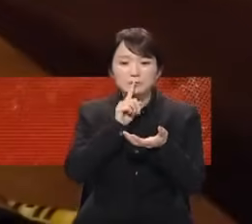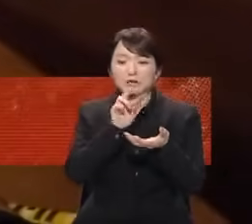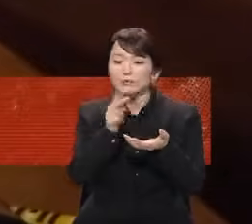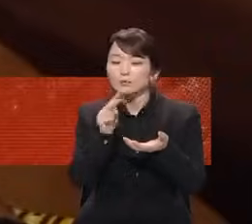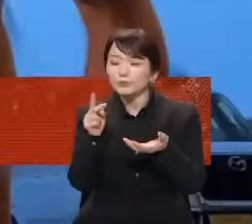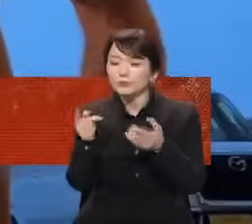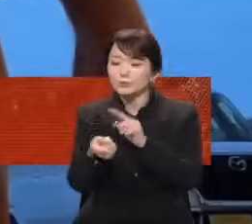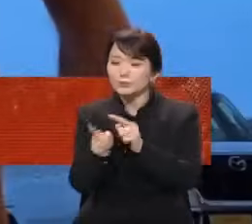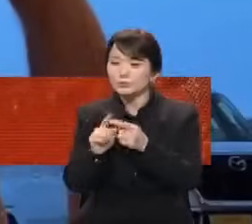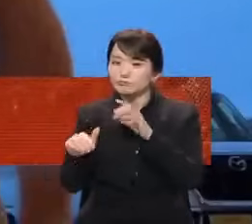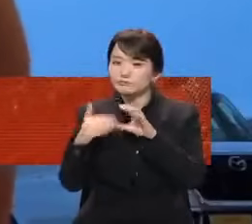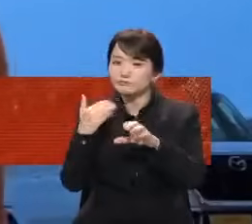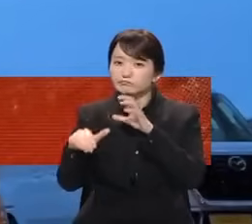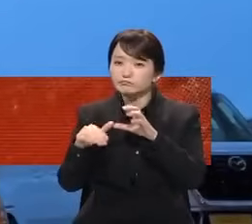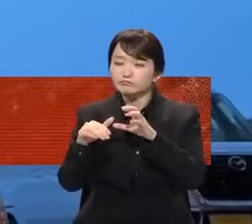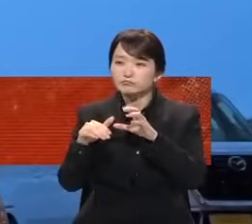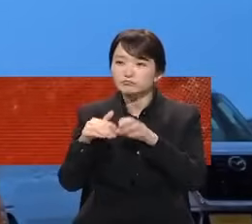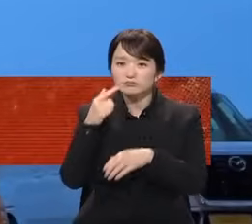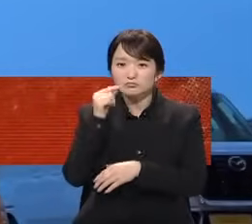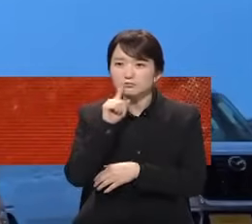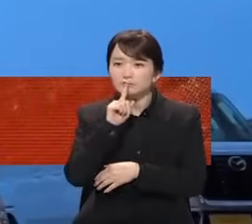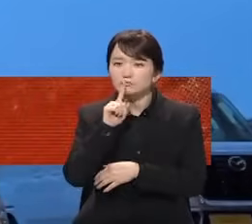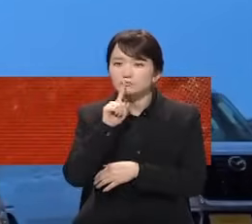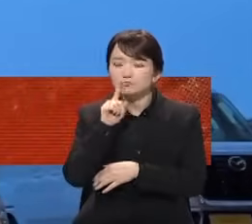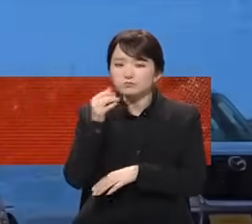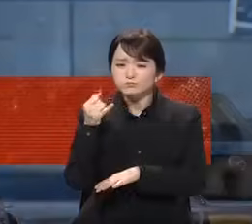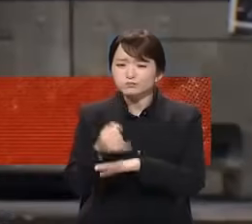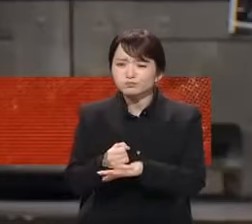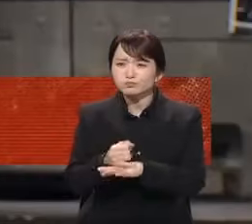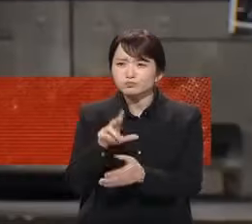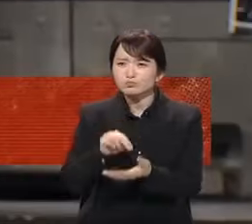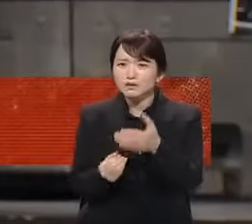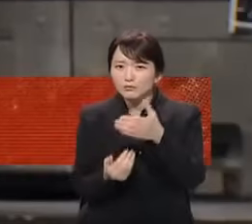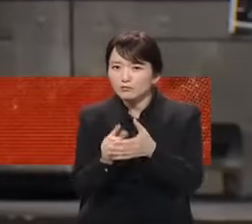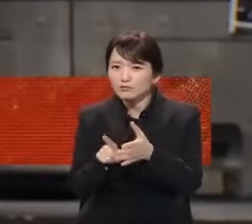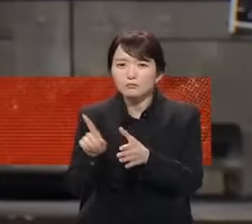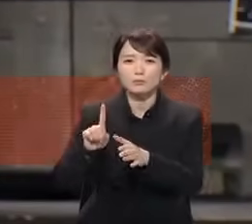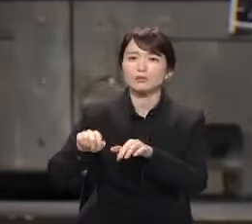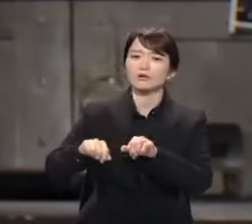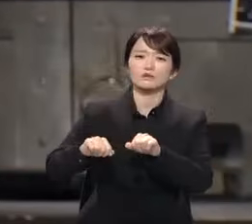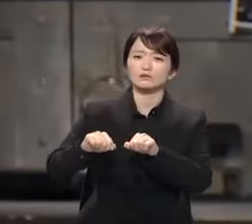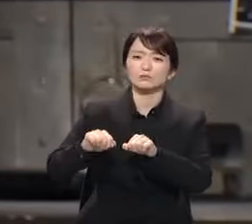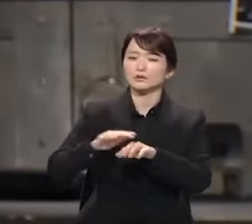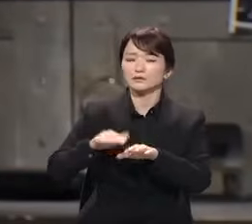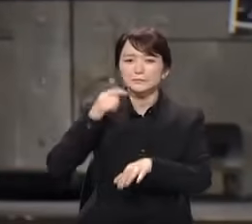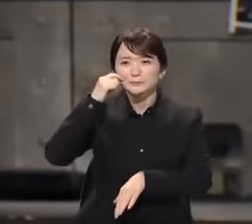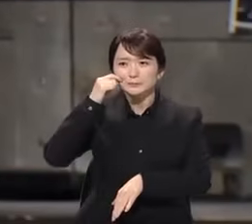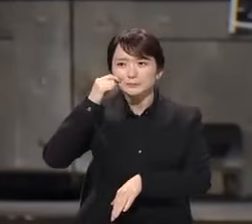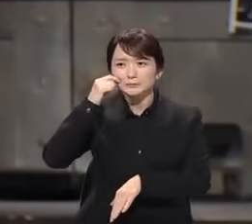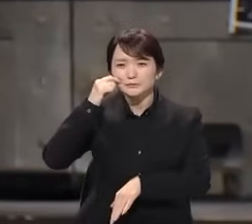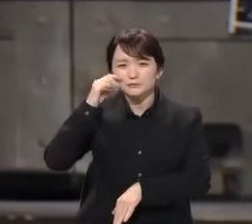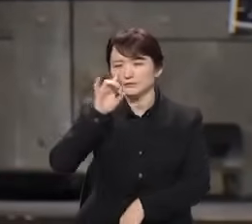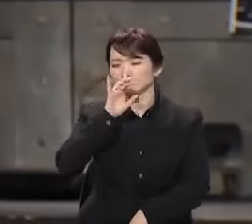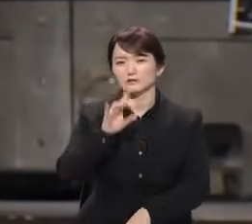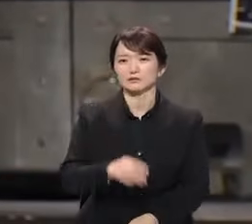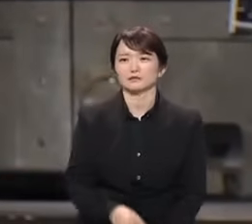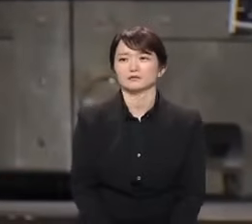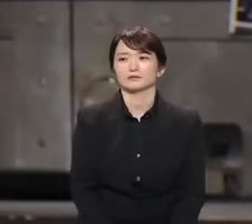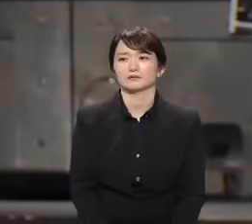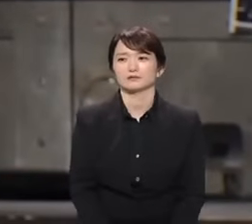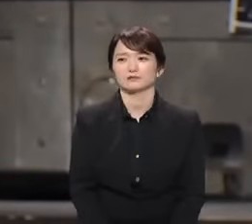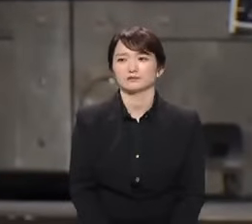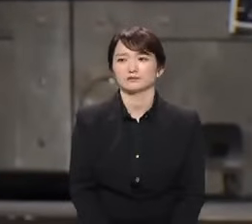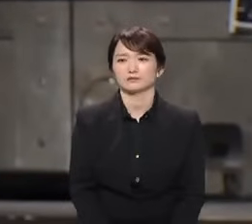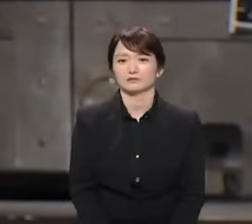근데 일본어를 모르면 문제가 생겼을 때 대응하기가 어렵다라면서 안 받아줬다는 겁니다. 아니 마지막에 아 이거 쓰면